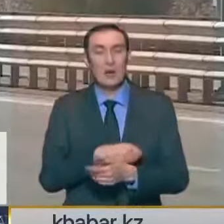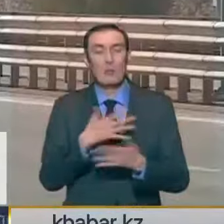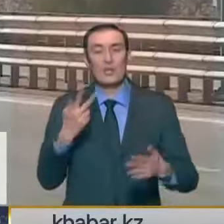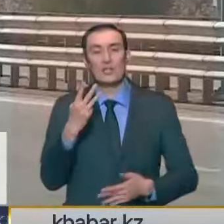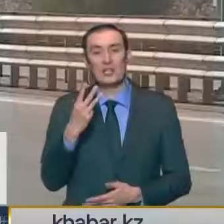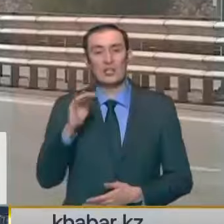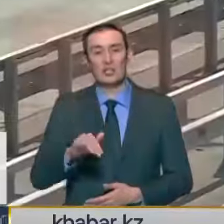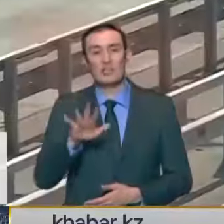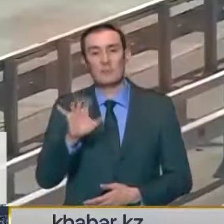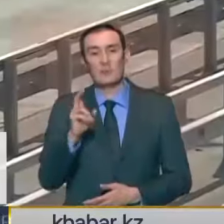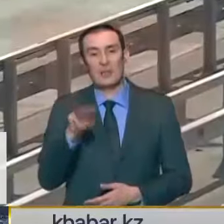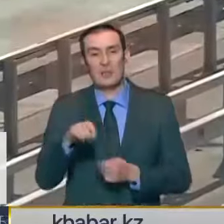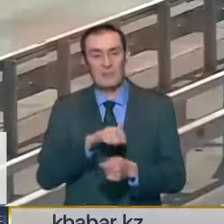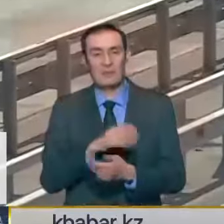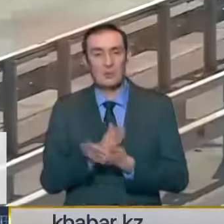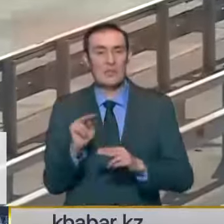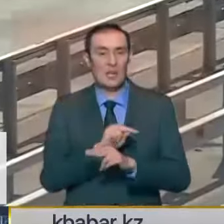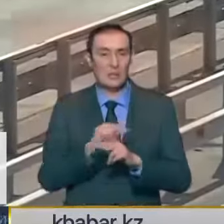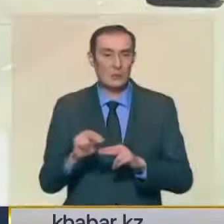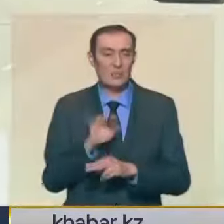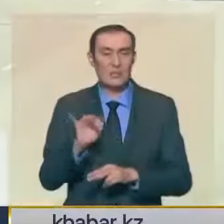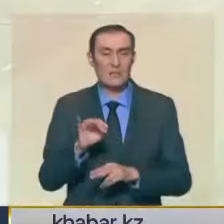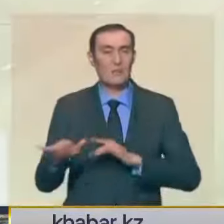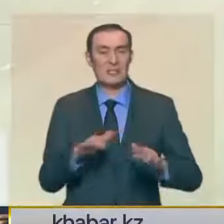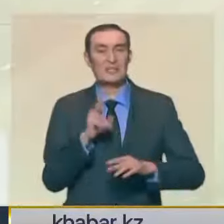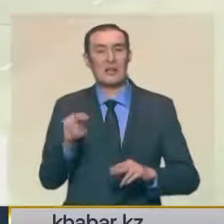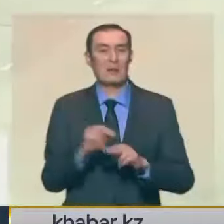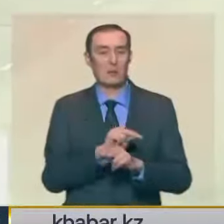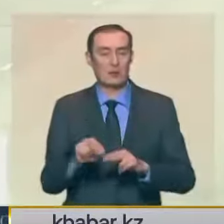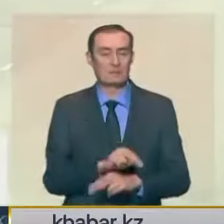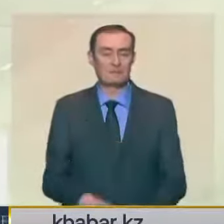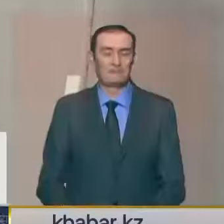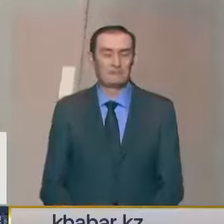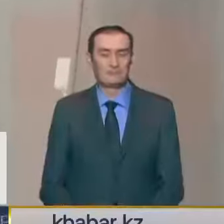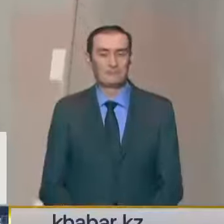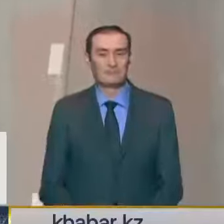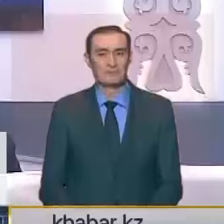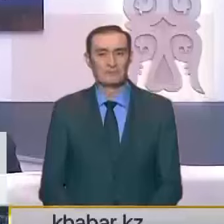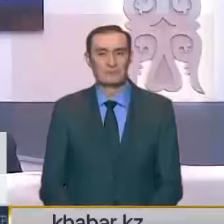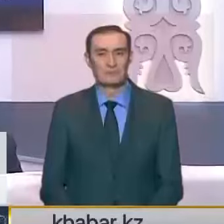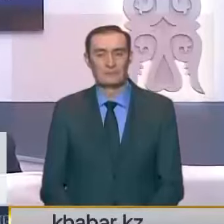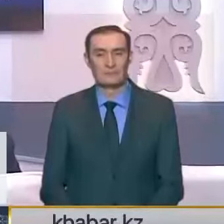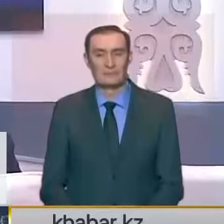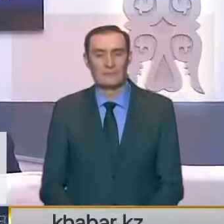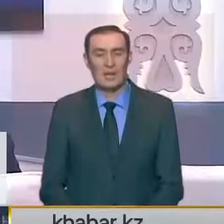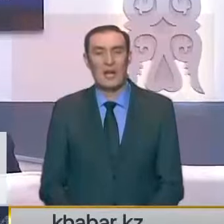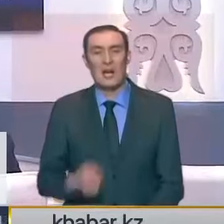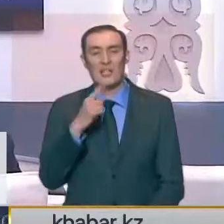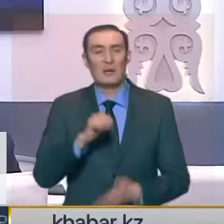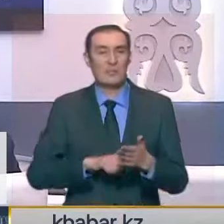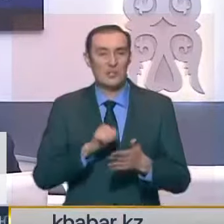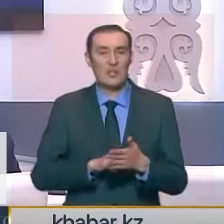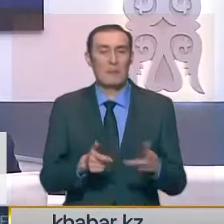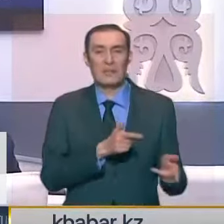3500 км находится на реконструкции и в процессе капитального ремонта одним из ключевых аспектов